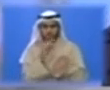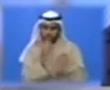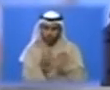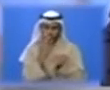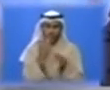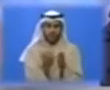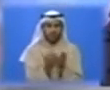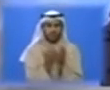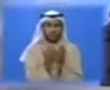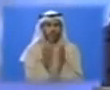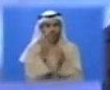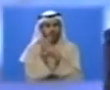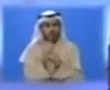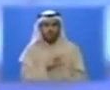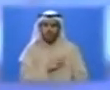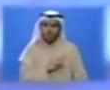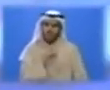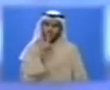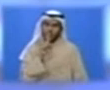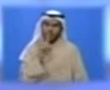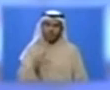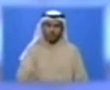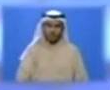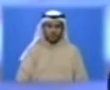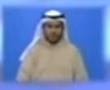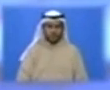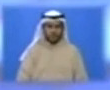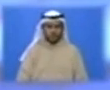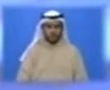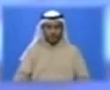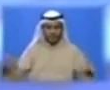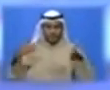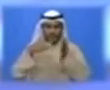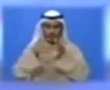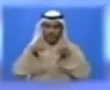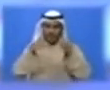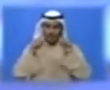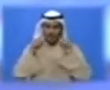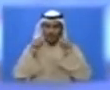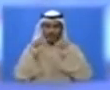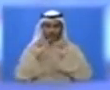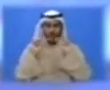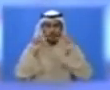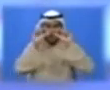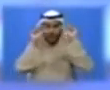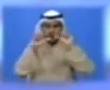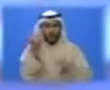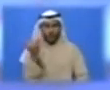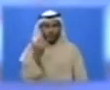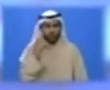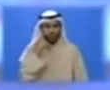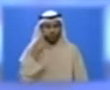صباح غد. إنا لله وإنا إليه راجعون. وبهذا أيها الأخوة تنتهي النشرة المحلية، وكان أهم ما في هذه